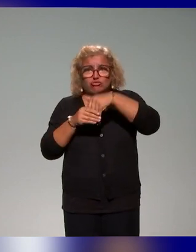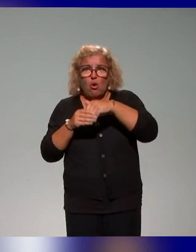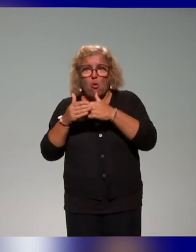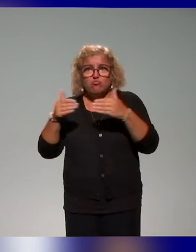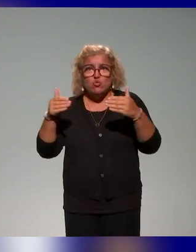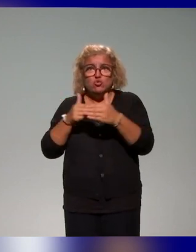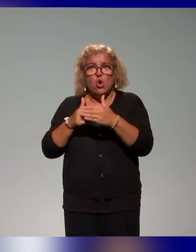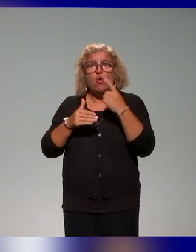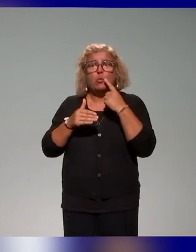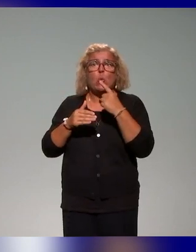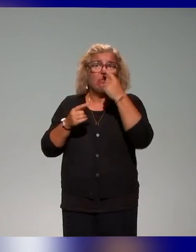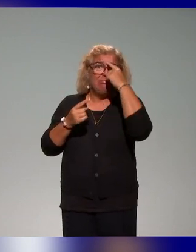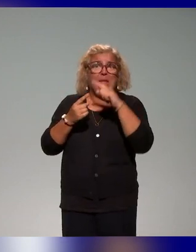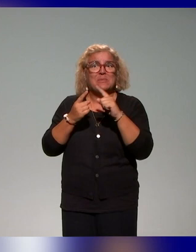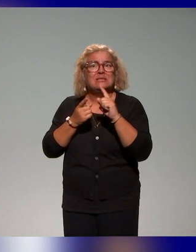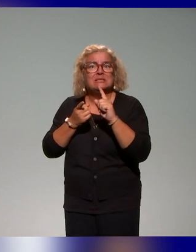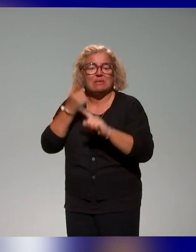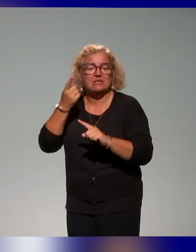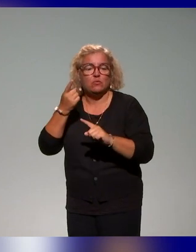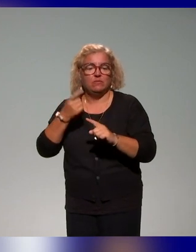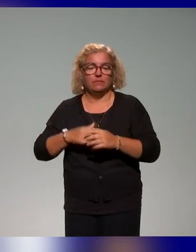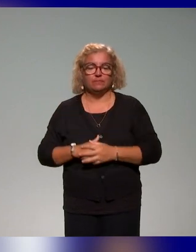de le faire de manière accessible?